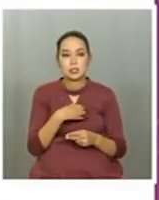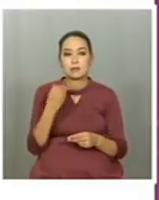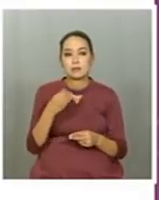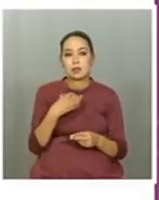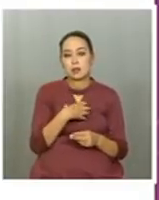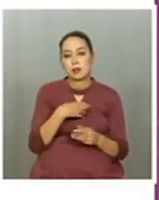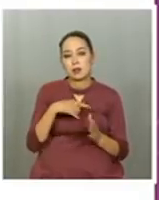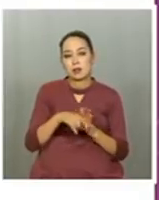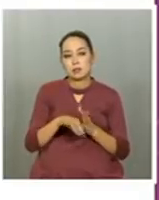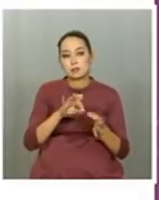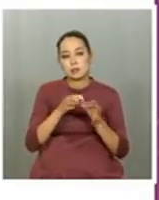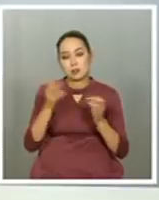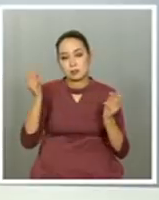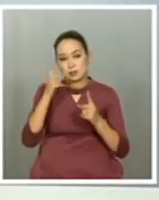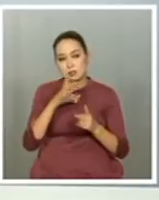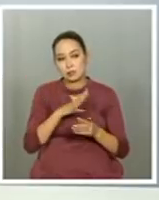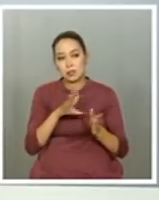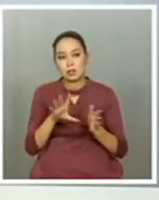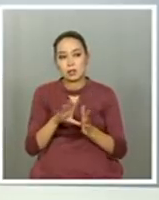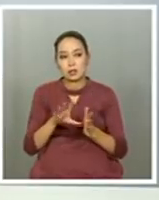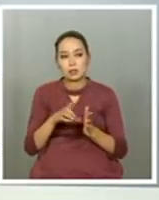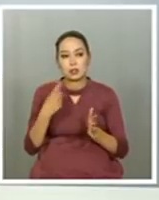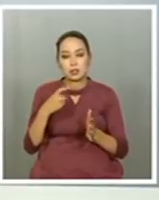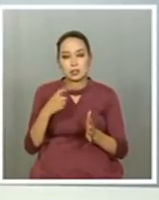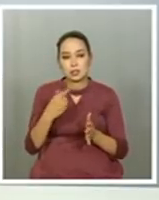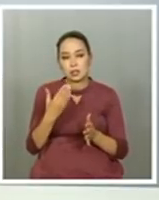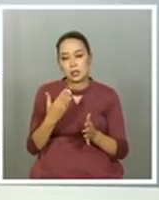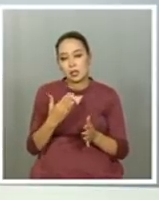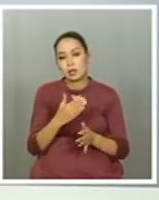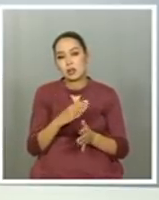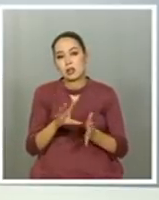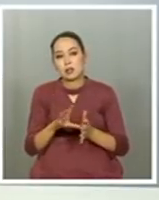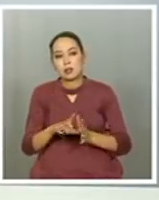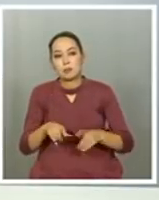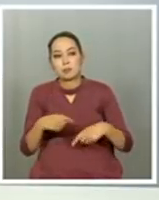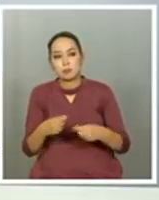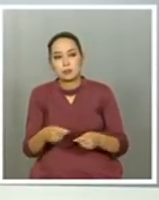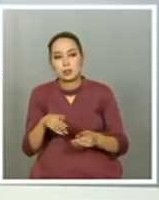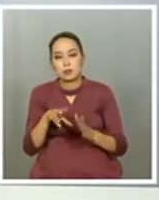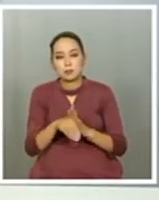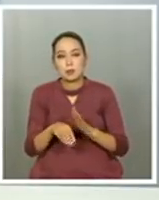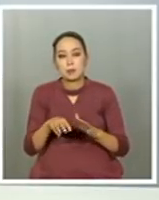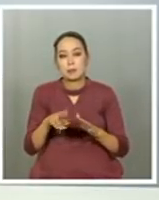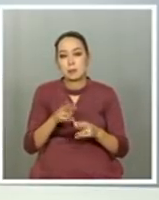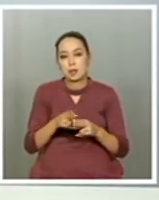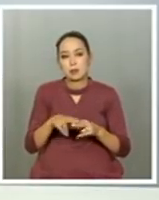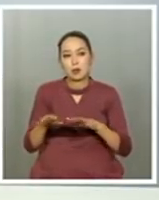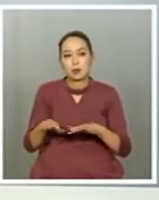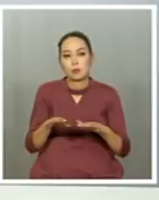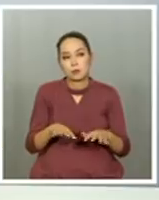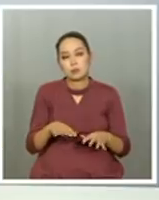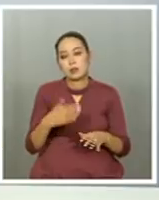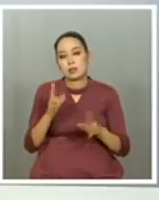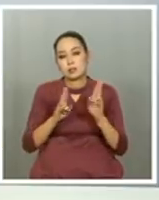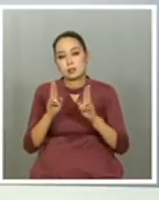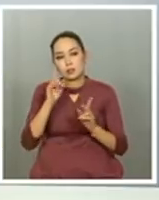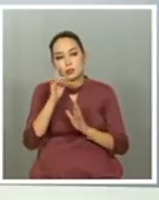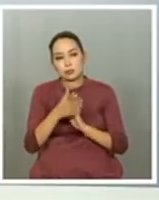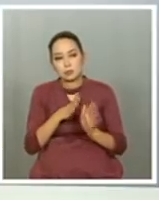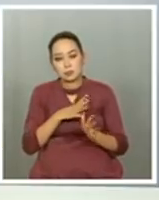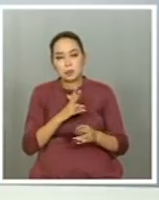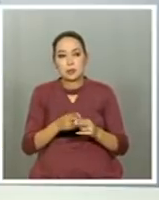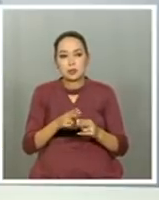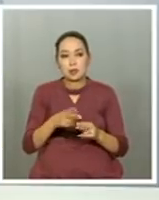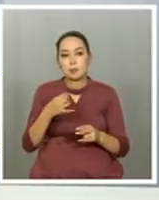қасиеттерін білдіңіздер. Электрохимиялық кернеу қатарында металдардың орналасу принципін түсіндіңіздер және металдар мен